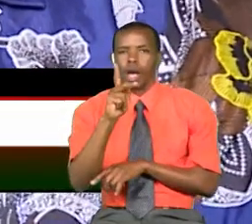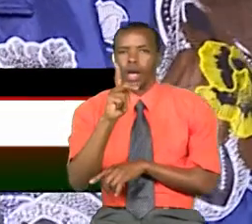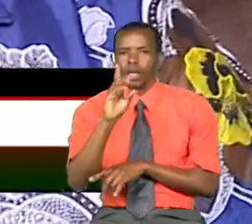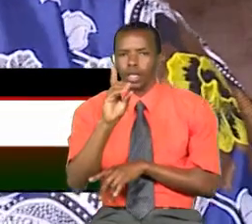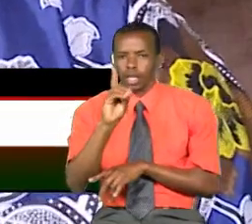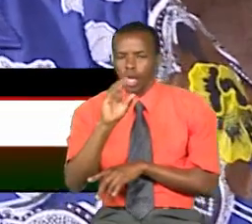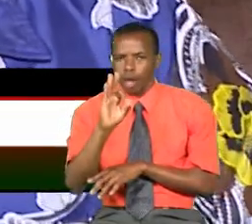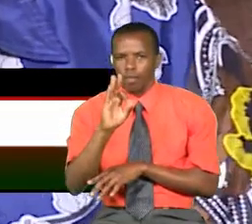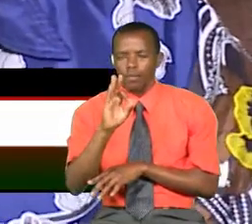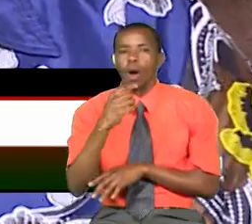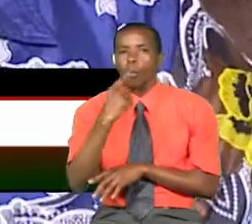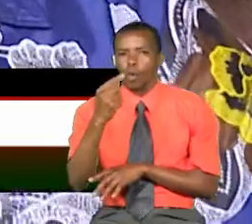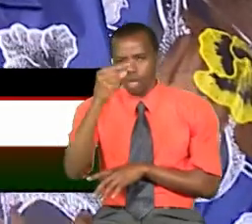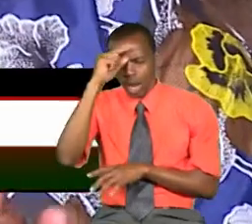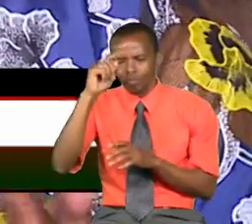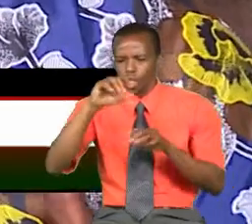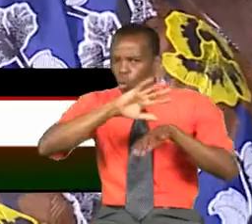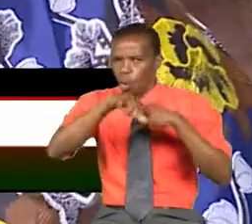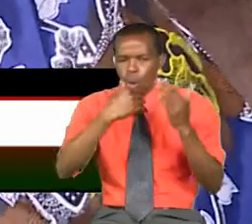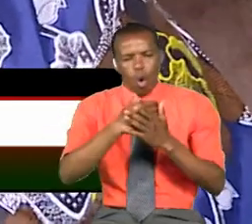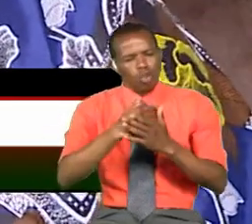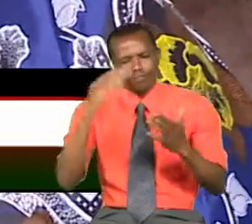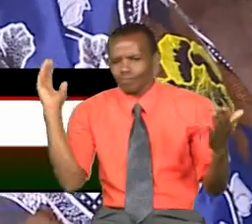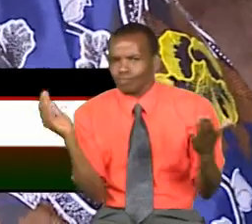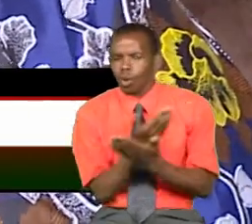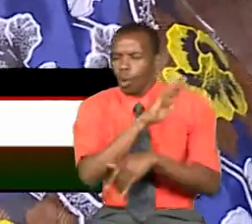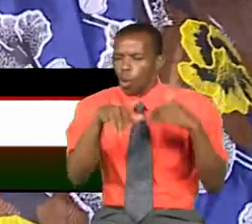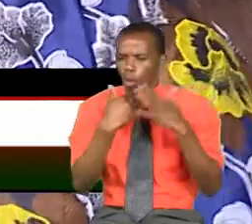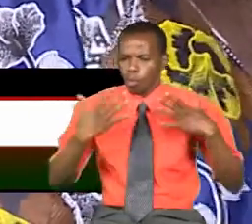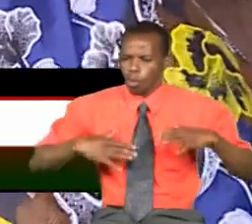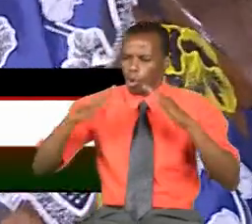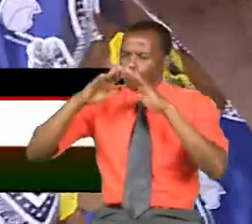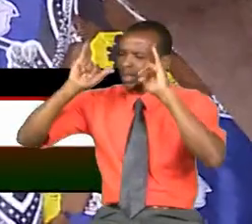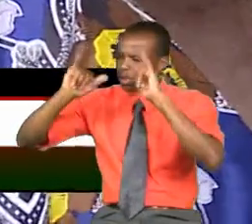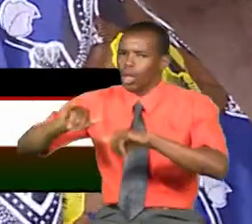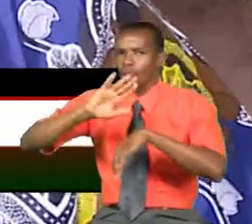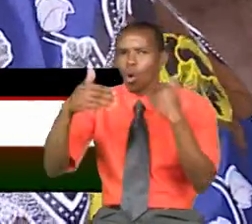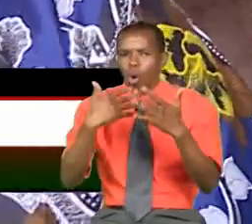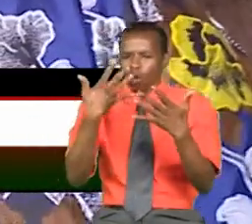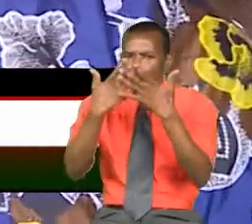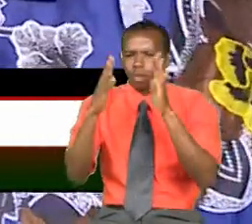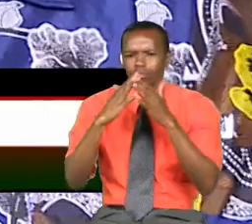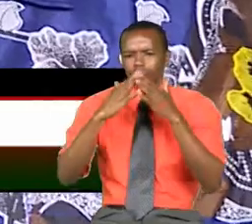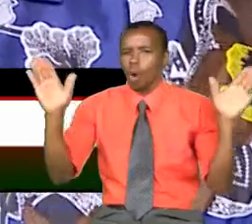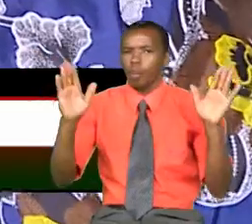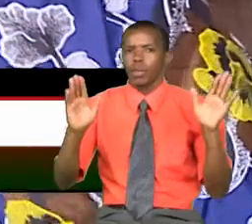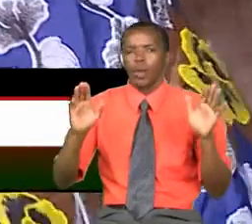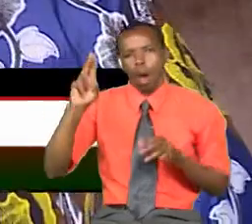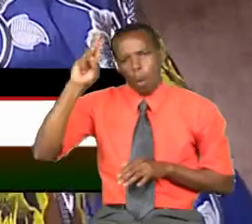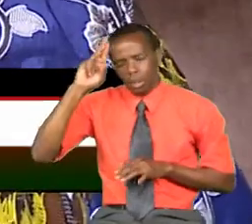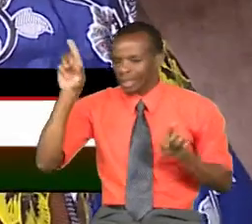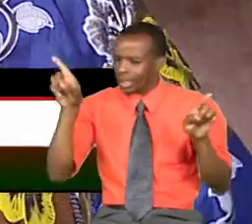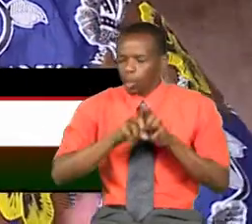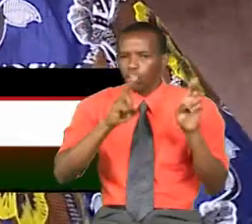tumechukua serikali ya Moi. Watu wote wakae nyumbani. Mahabusu wote wafunguliwe, polisi ni raia na mambo kama